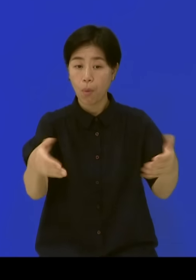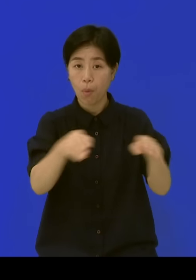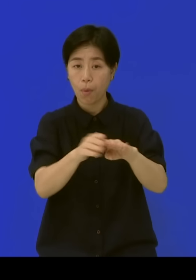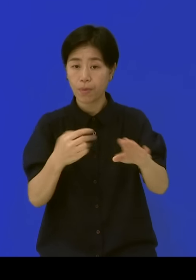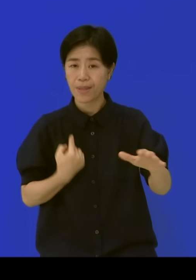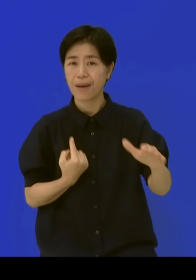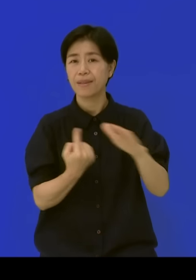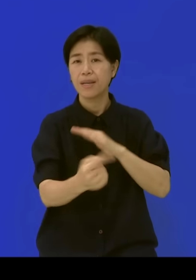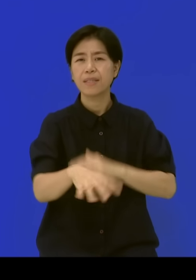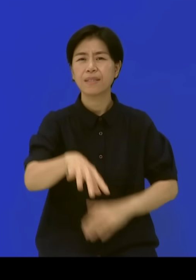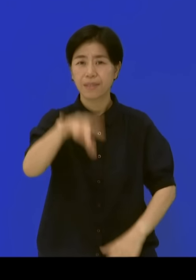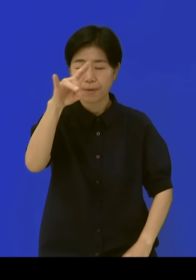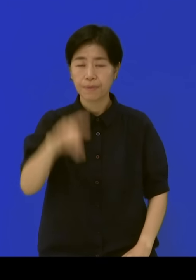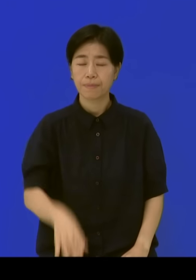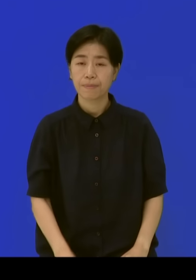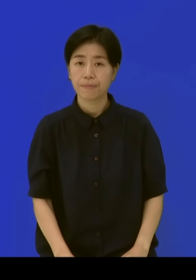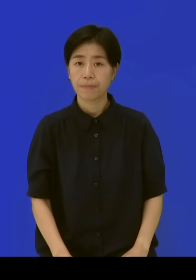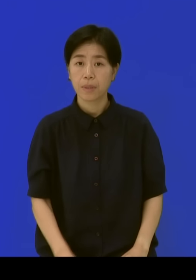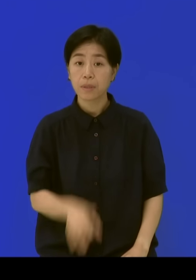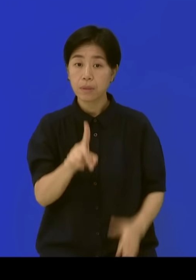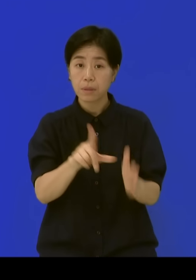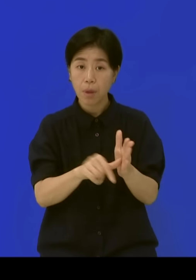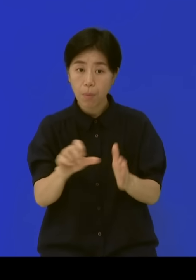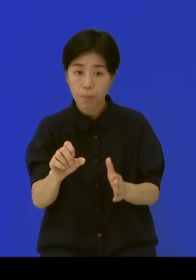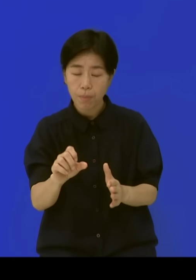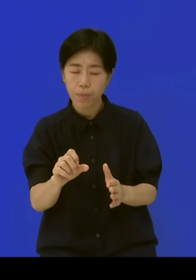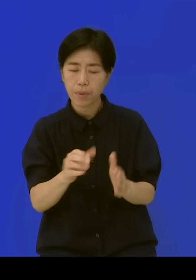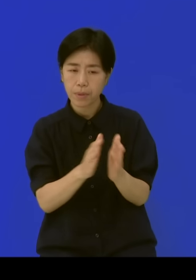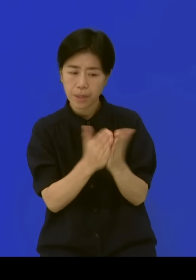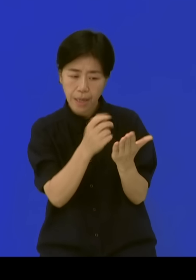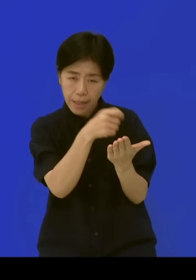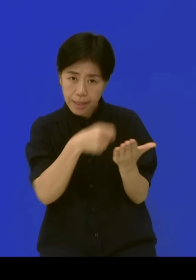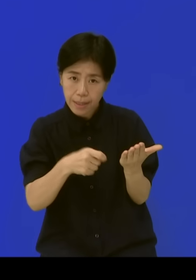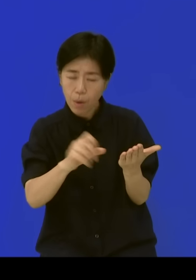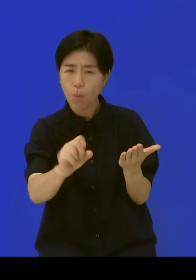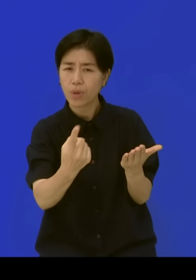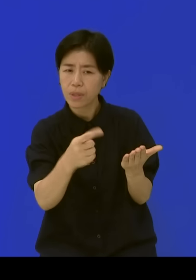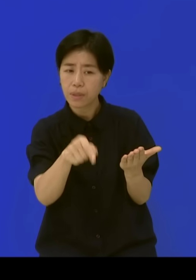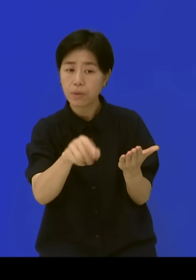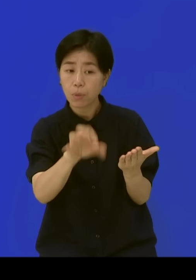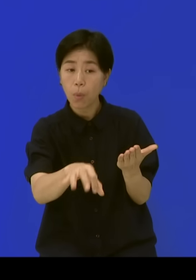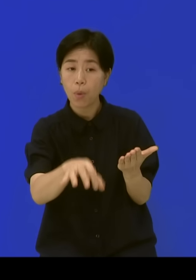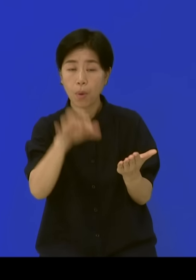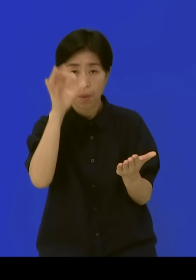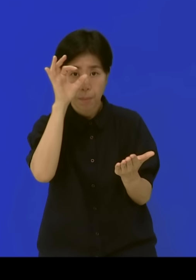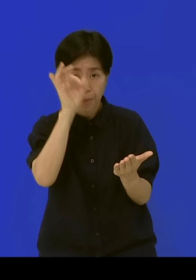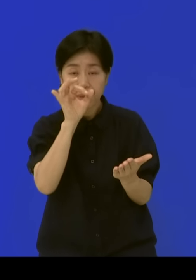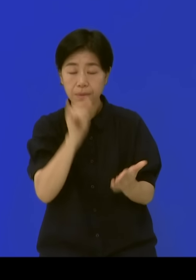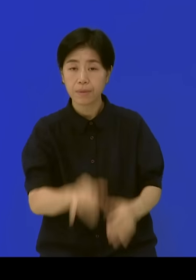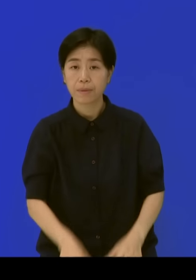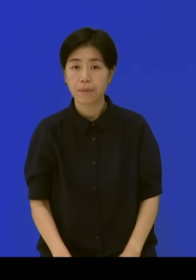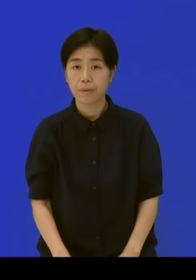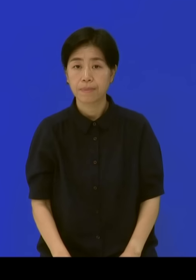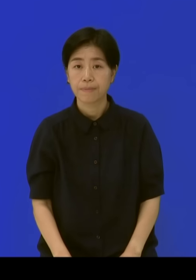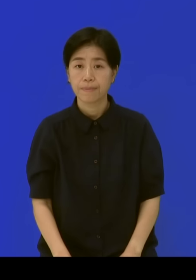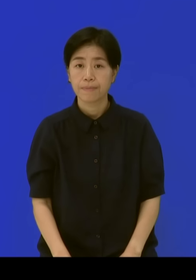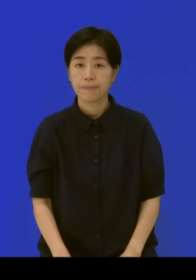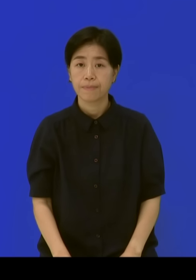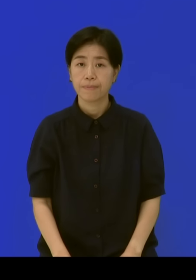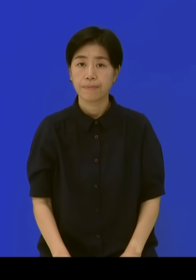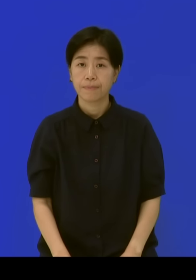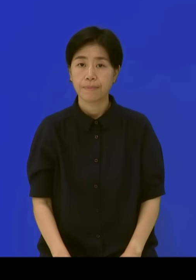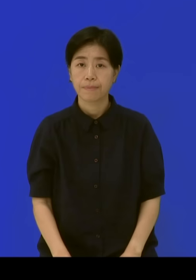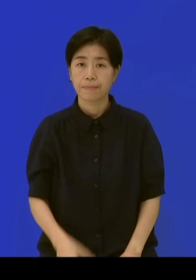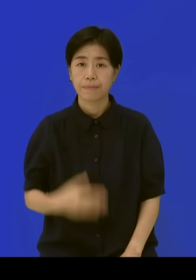제가 책을 쓰게 되는 동력도 되고 네. 인류학을 공부하게 되는 이유도 거기서 찾게 되는데요. 네. 제가 거기서 이제